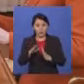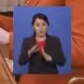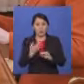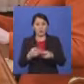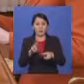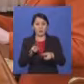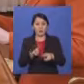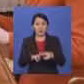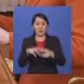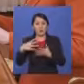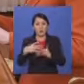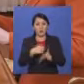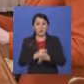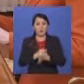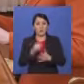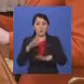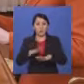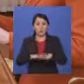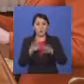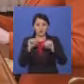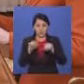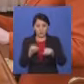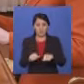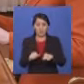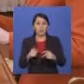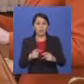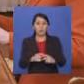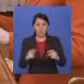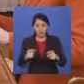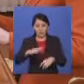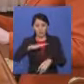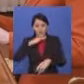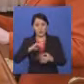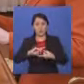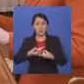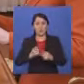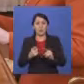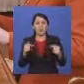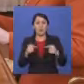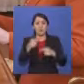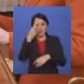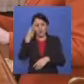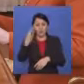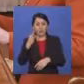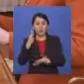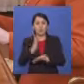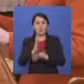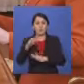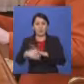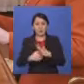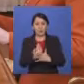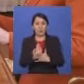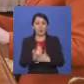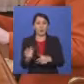айтты. Резервті жасақтау кезінде қоғамдық мүдделерді негізге алатын тұлғаларға басымдық беріліп, өзгерістер жөнінде нақты тәжірибесі